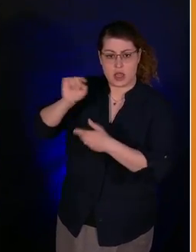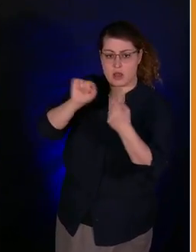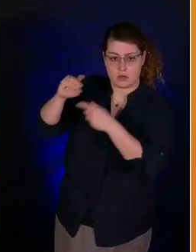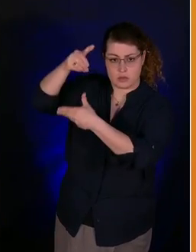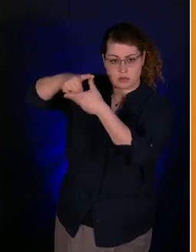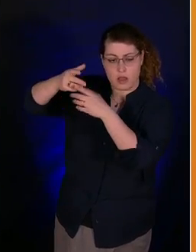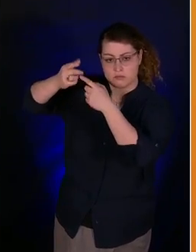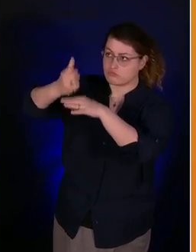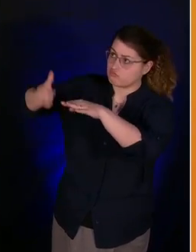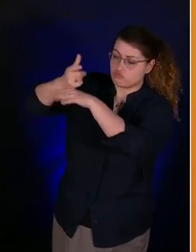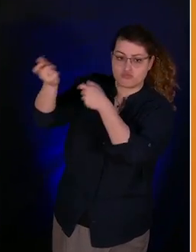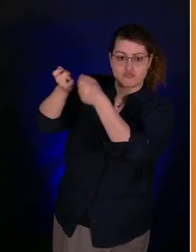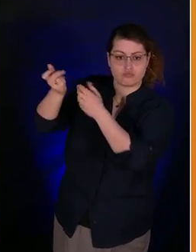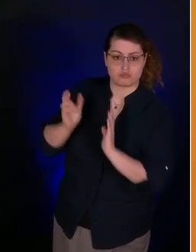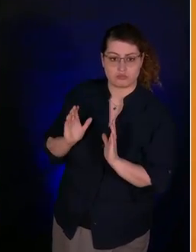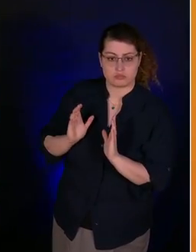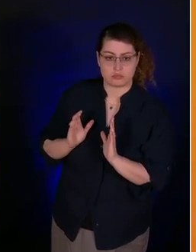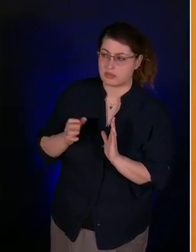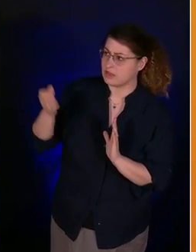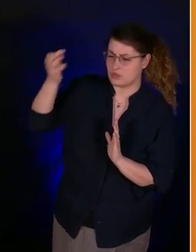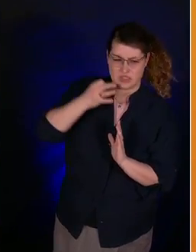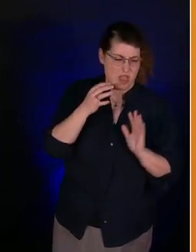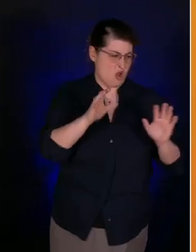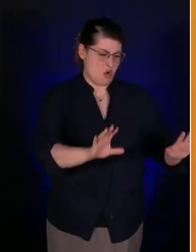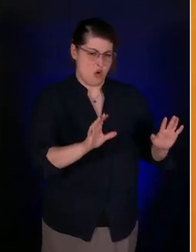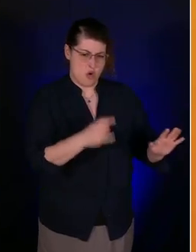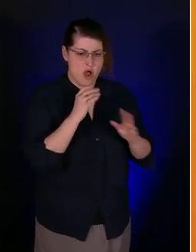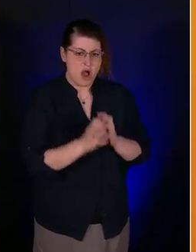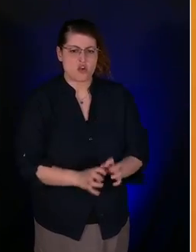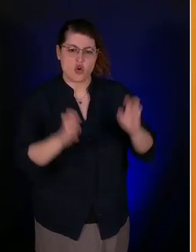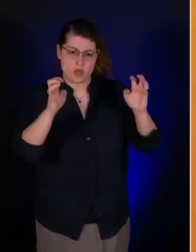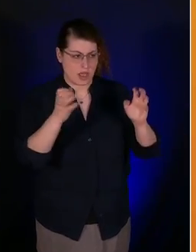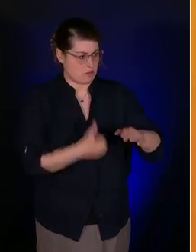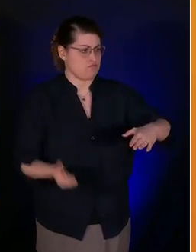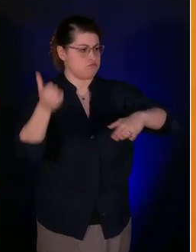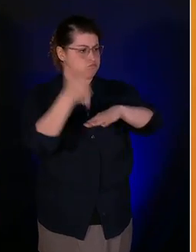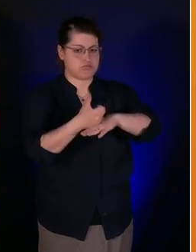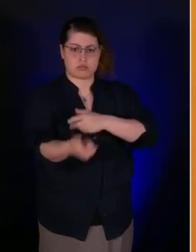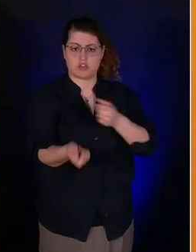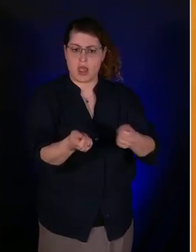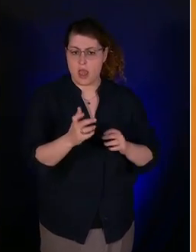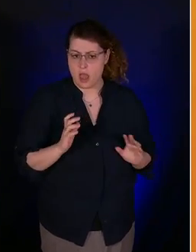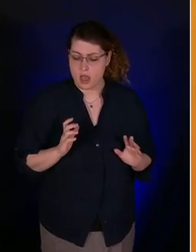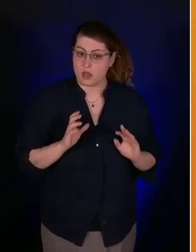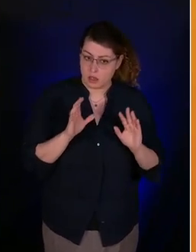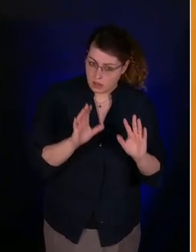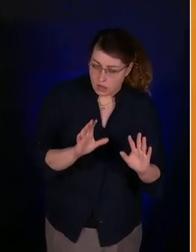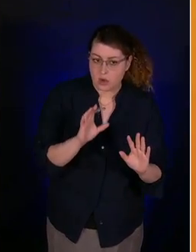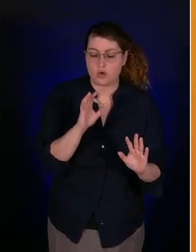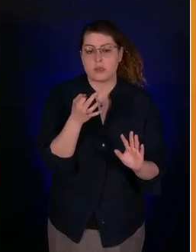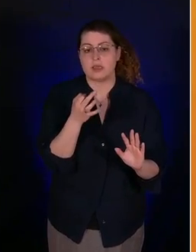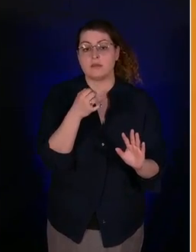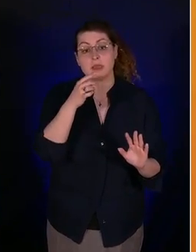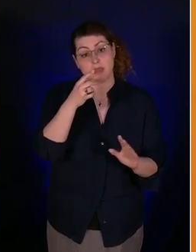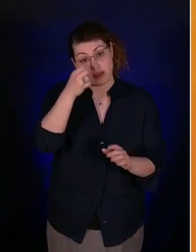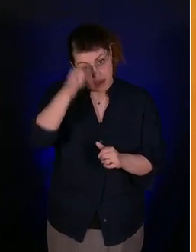CGT. Les mêmes nous hurlent dans les oreilles que le Congrès est souverain. Alors rappelons-nous que la décision